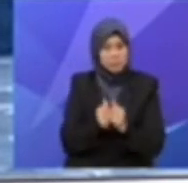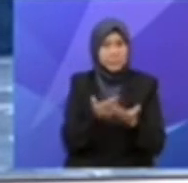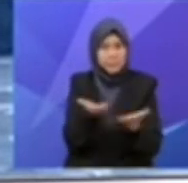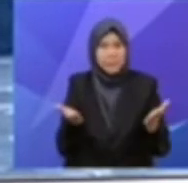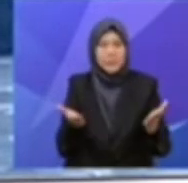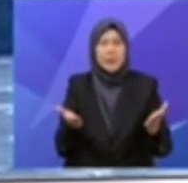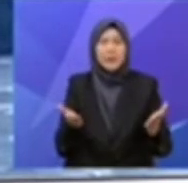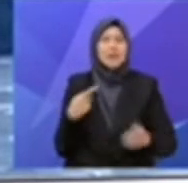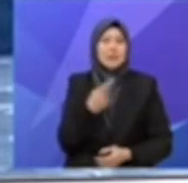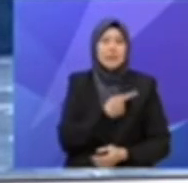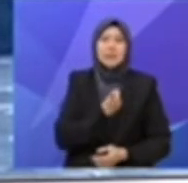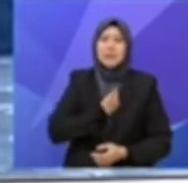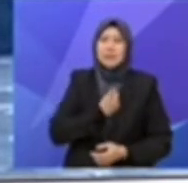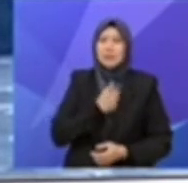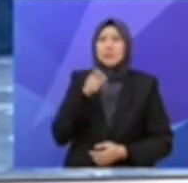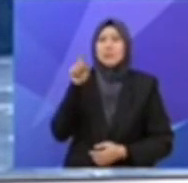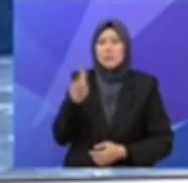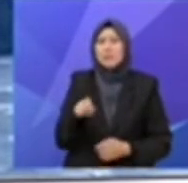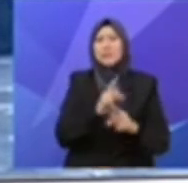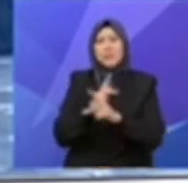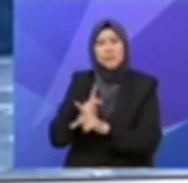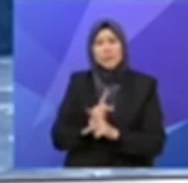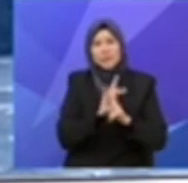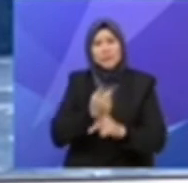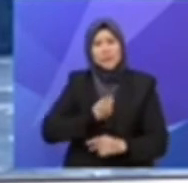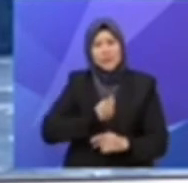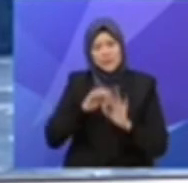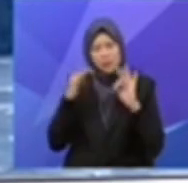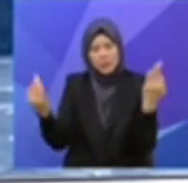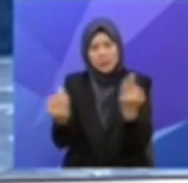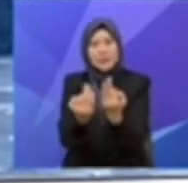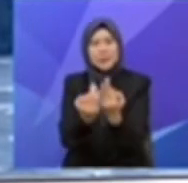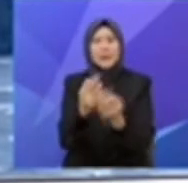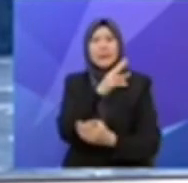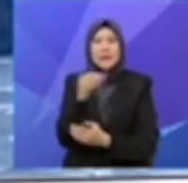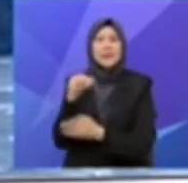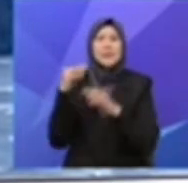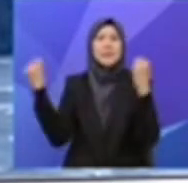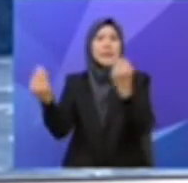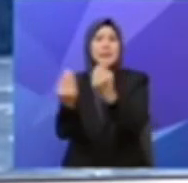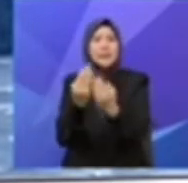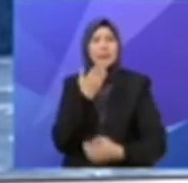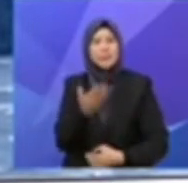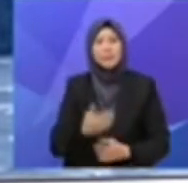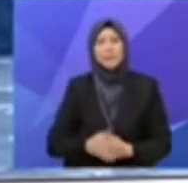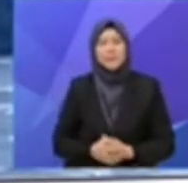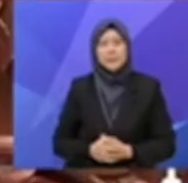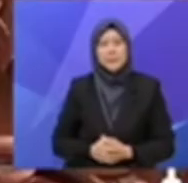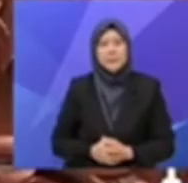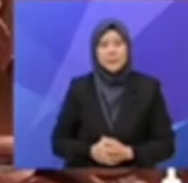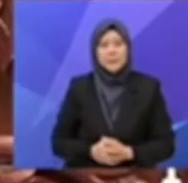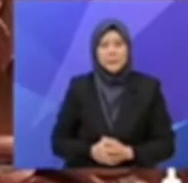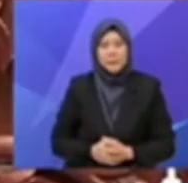yang perlu menjaga diri keluarga dan masyarakat nggak kira-kira banyak kucing yang